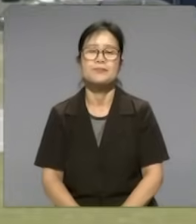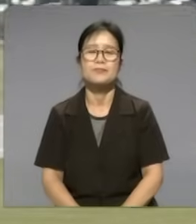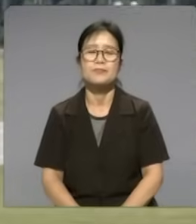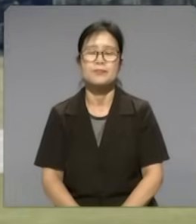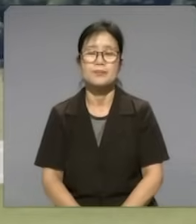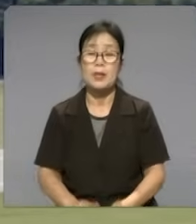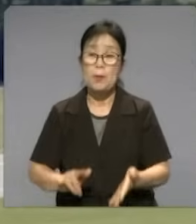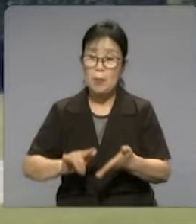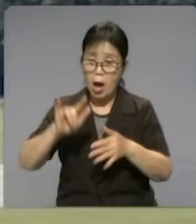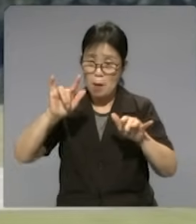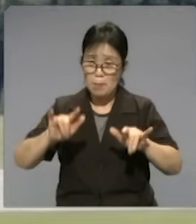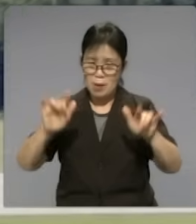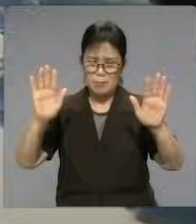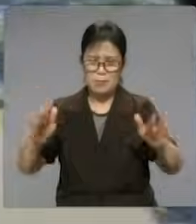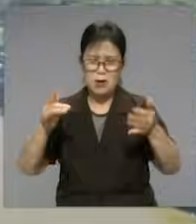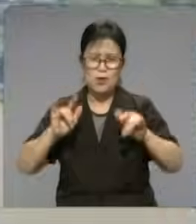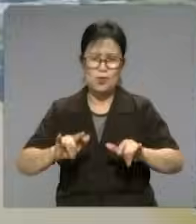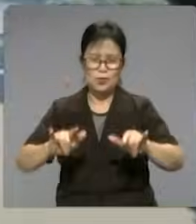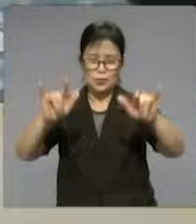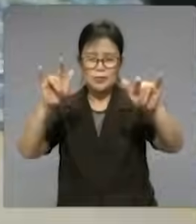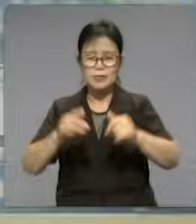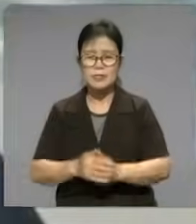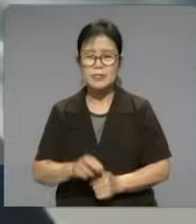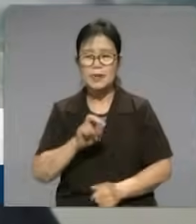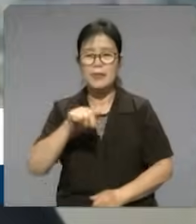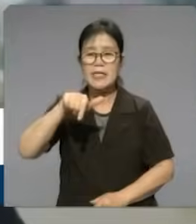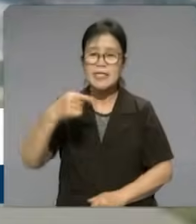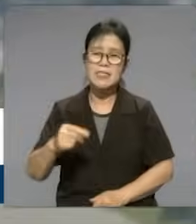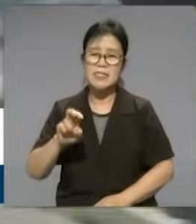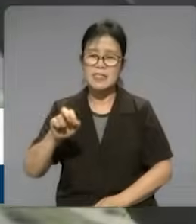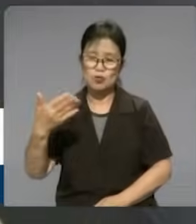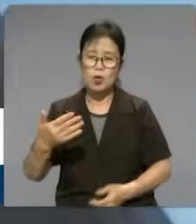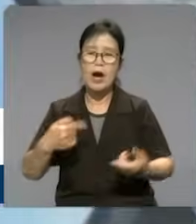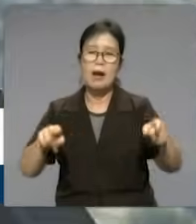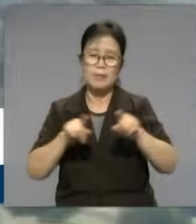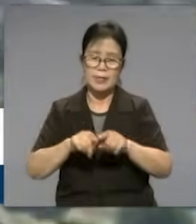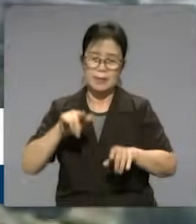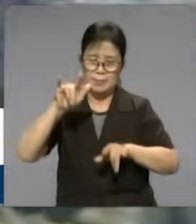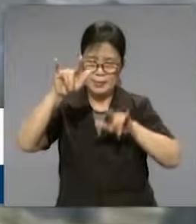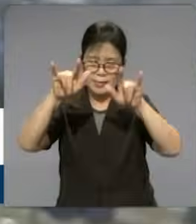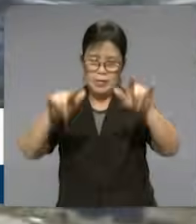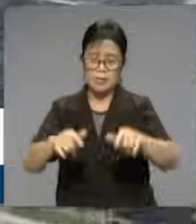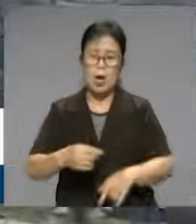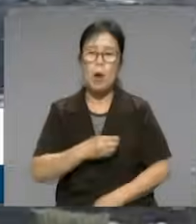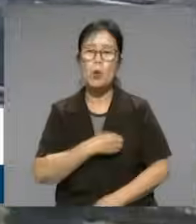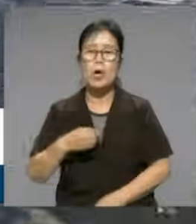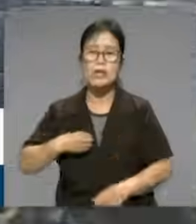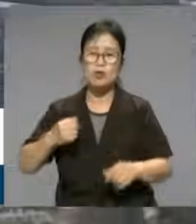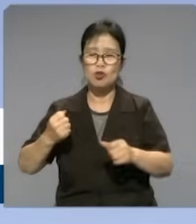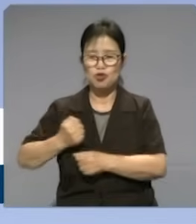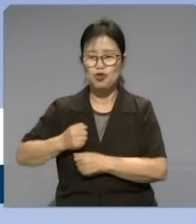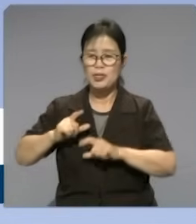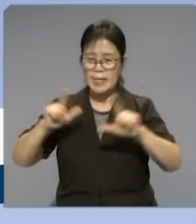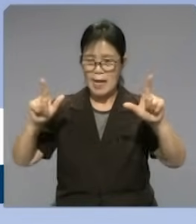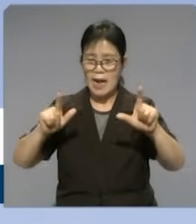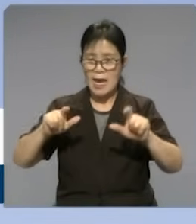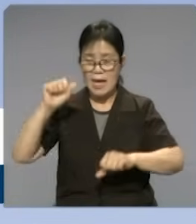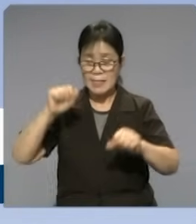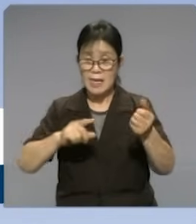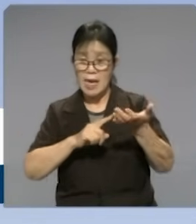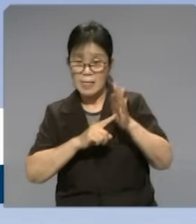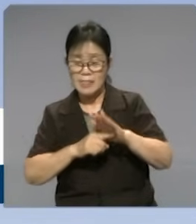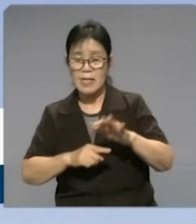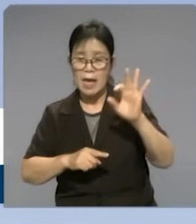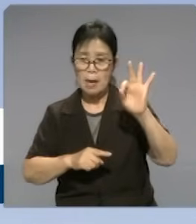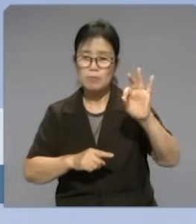가볍게 이륙하는 전투기. 미그 29와 함께 비행합니다. 폴란드 국군의 날 행사에 등장한